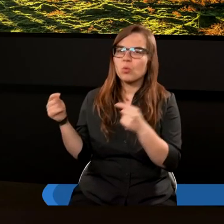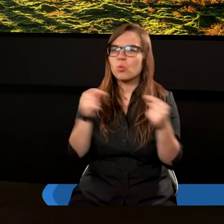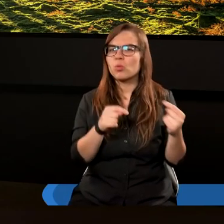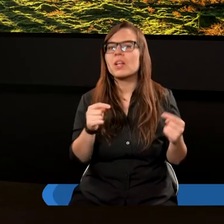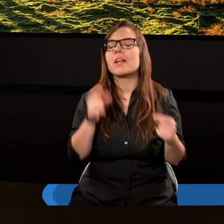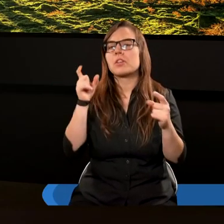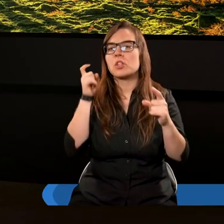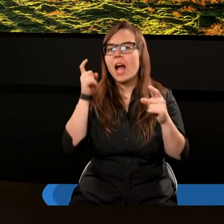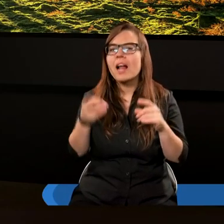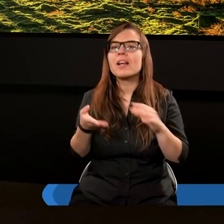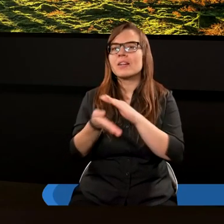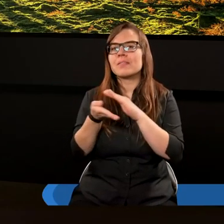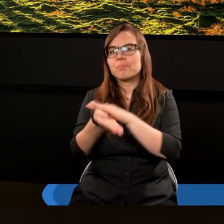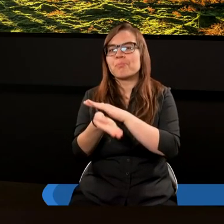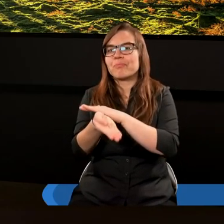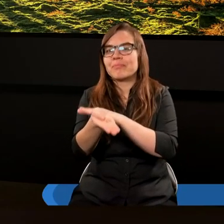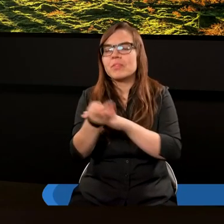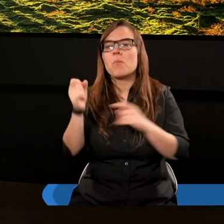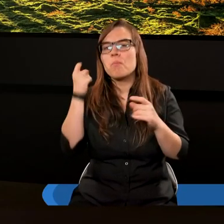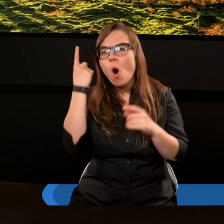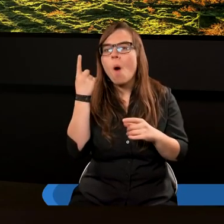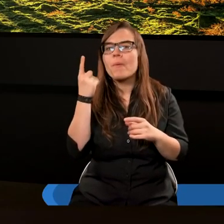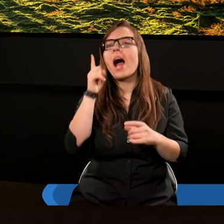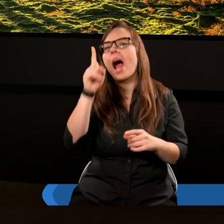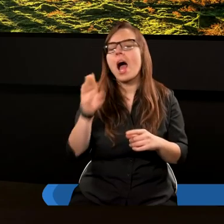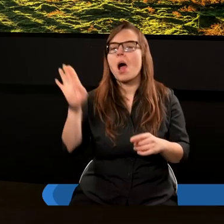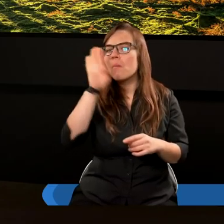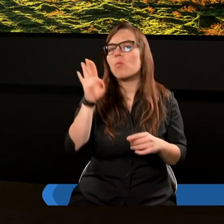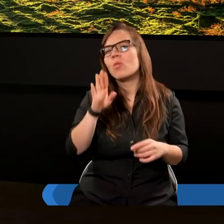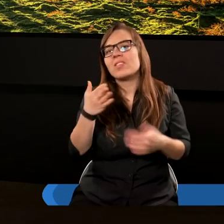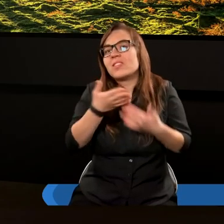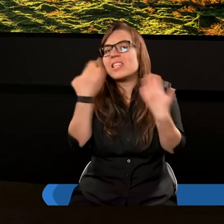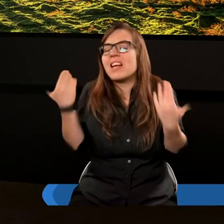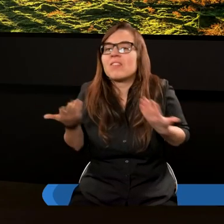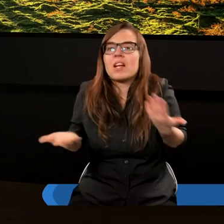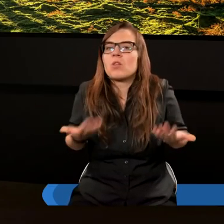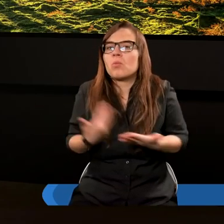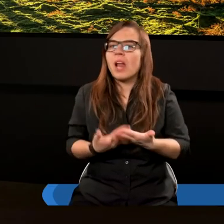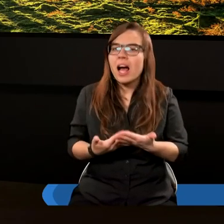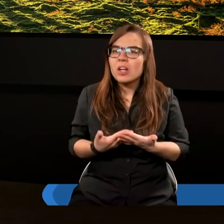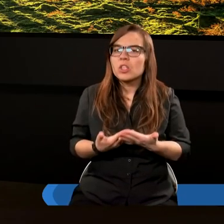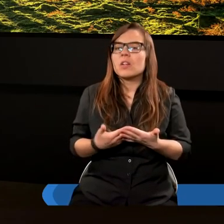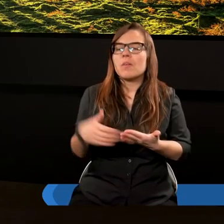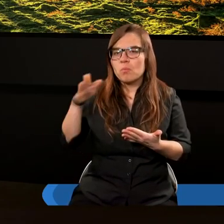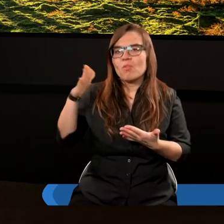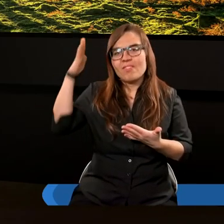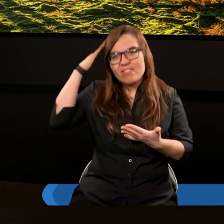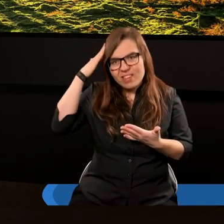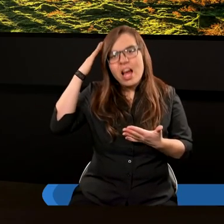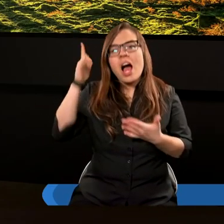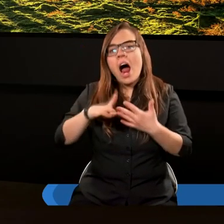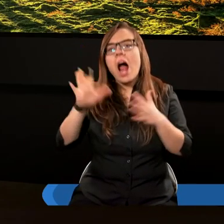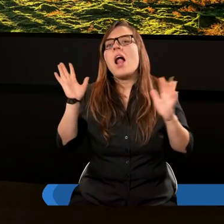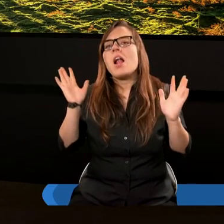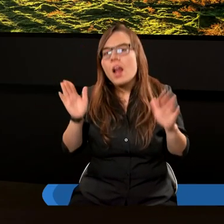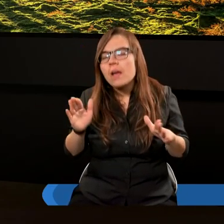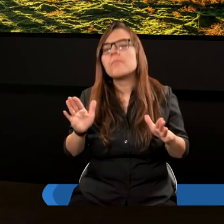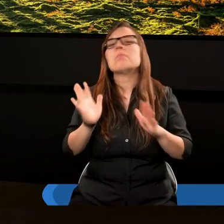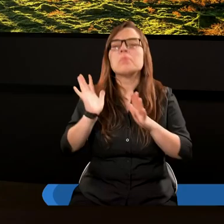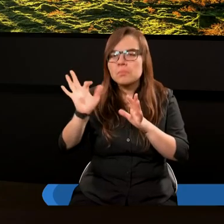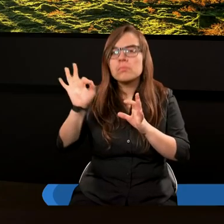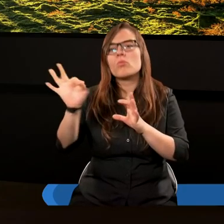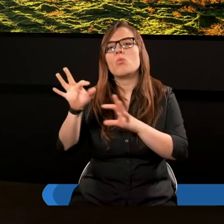podsuwa pomysł, a Bóg, nie wiadomo z naszej perspektywy dlaczego, ale Bóg wie, ale się zgadza na jego